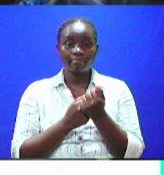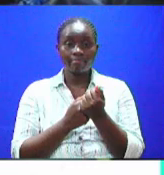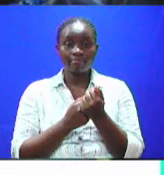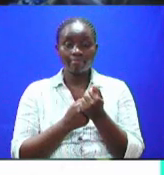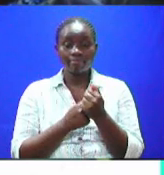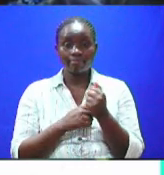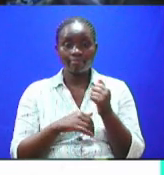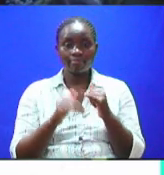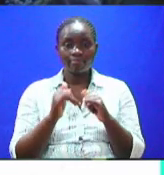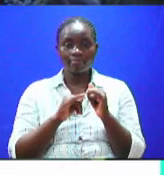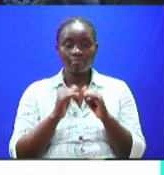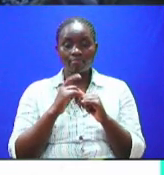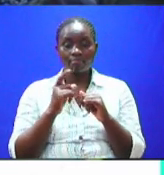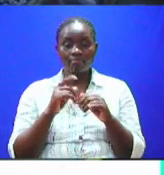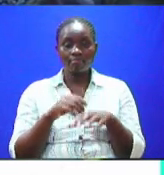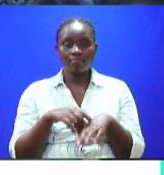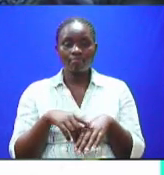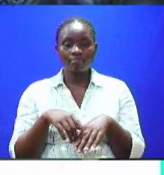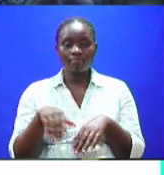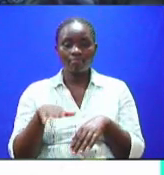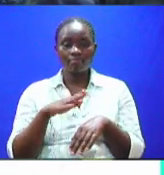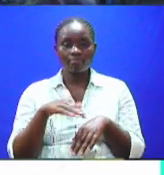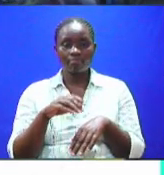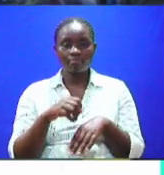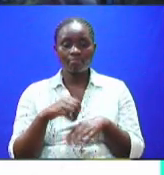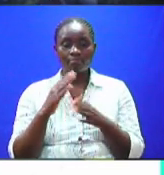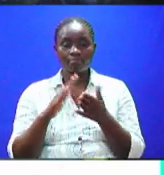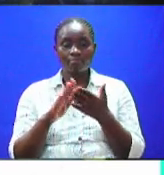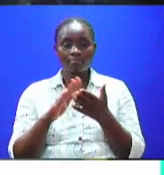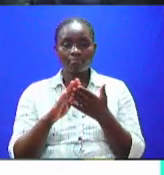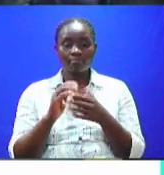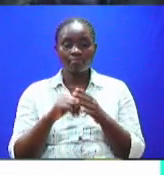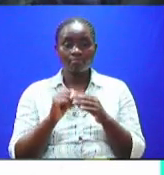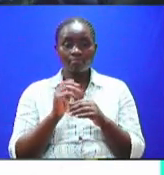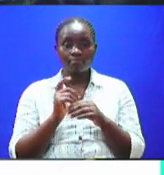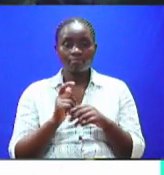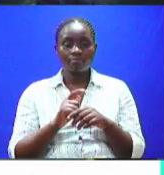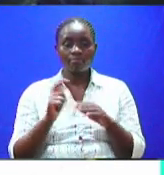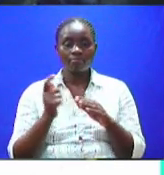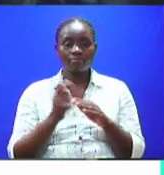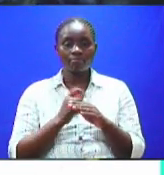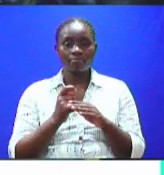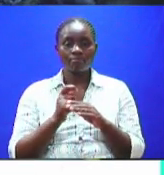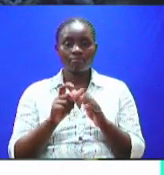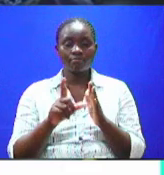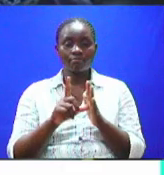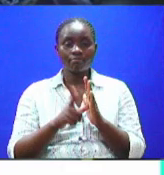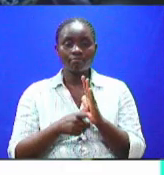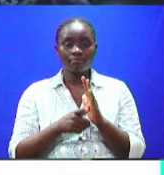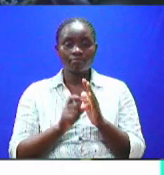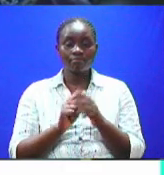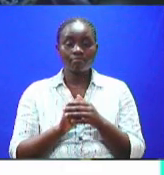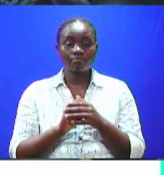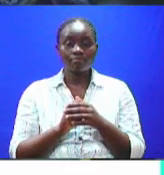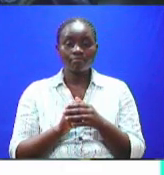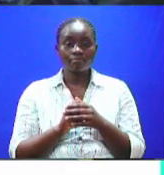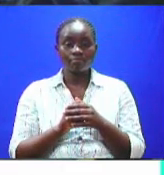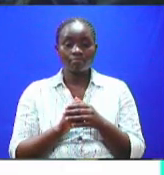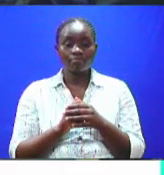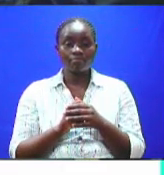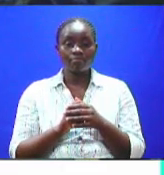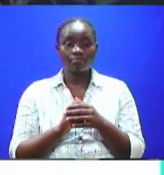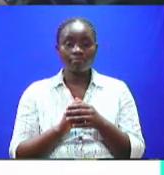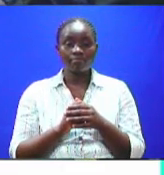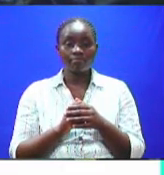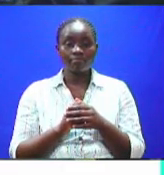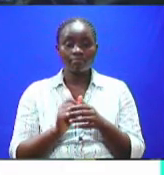mali moja ndio unawapata haraka. Sasa kutrain bado wanachelewa. Unajua game field